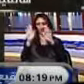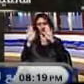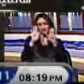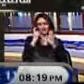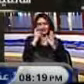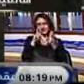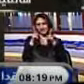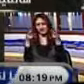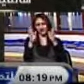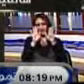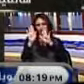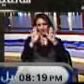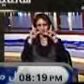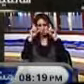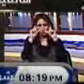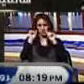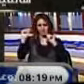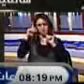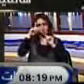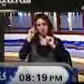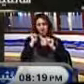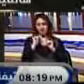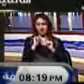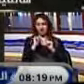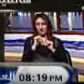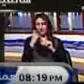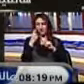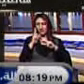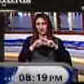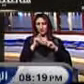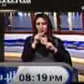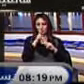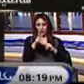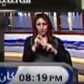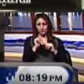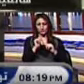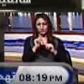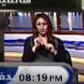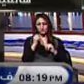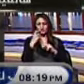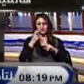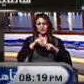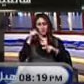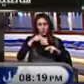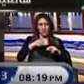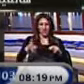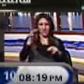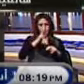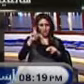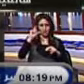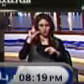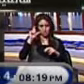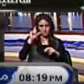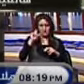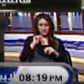معاك. اتفضل معايا حضرتك. وانا كنت عايز اقول حاجه. اتفضل. ان ما يفعله الاخوان الان مع مع مع